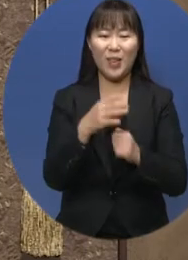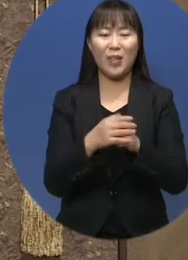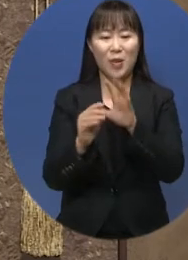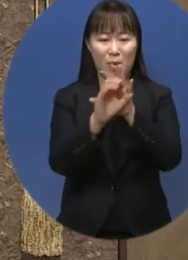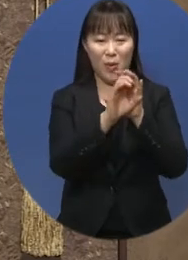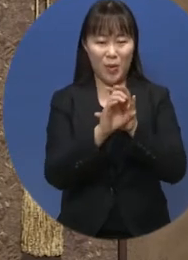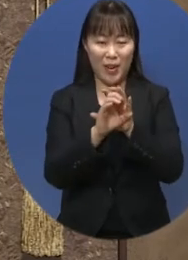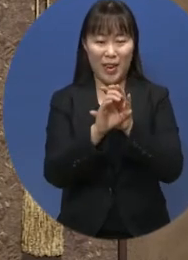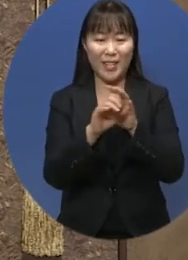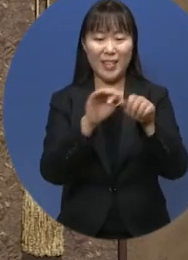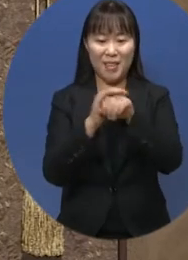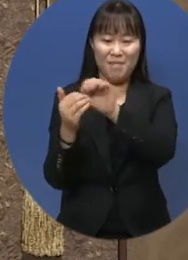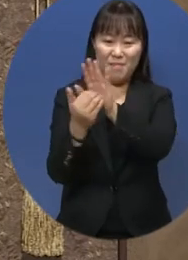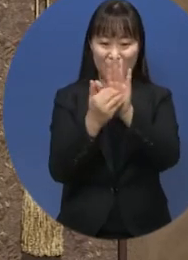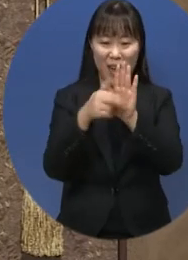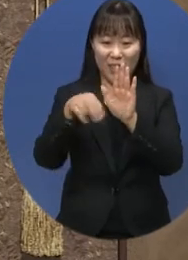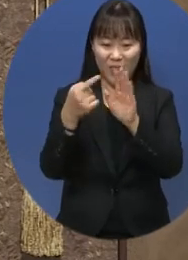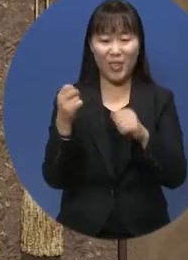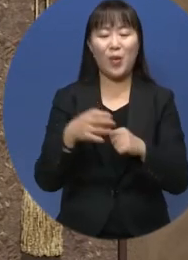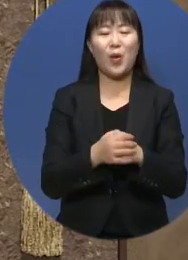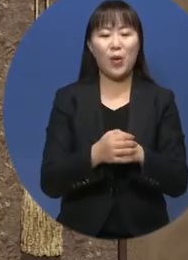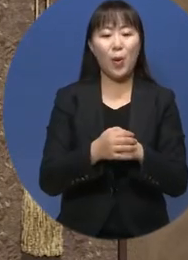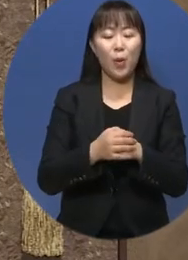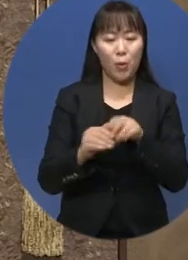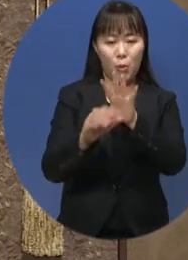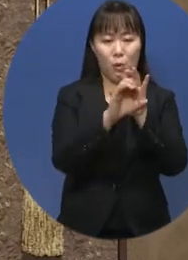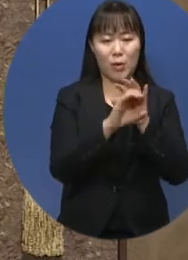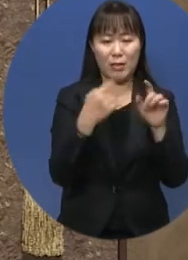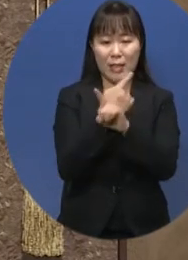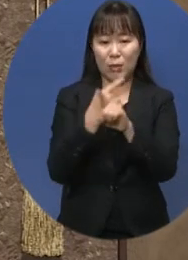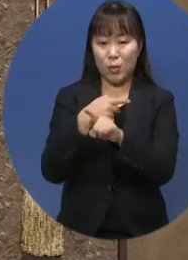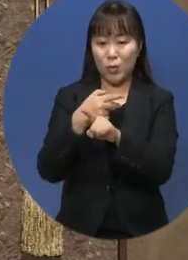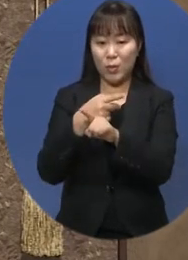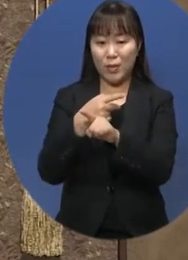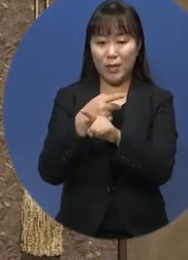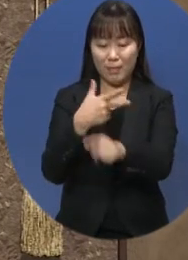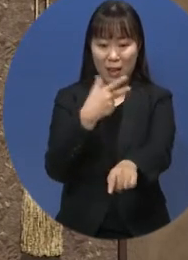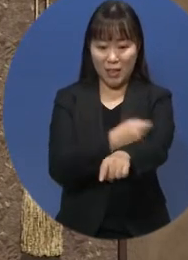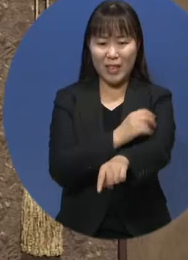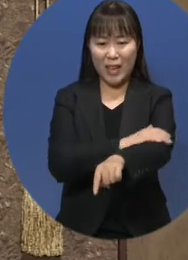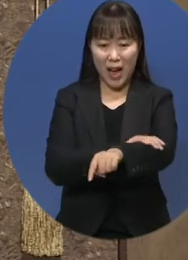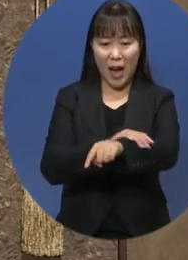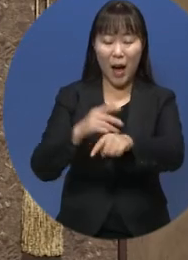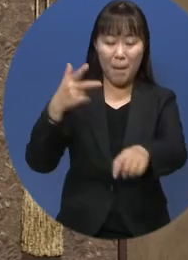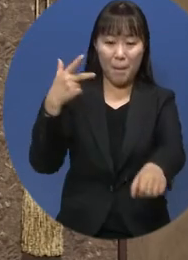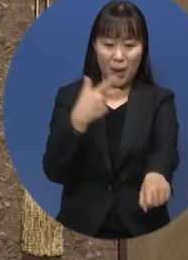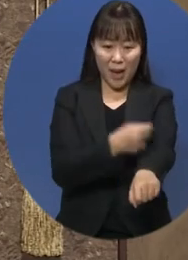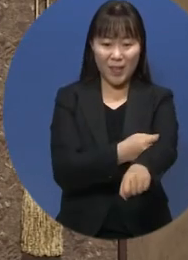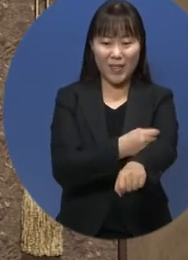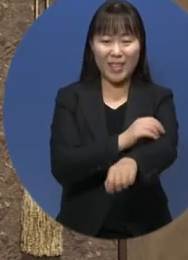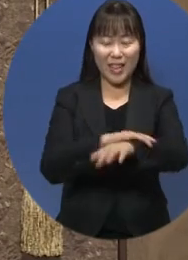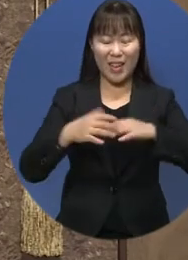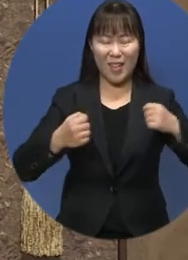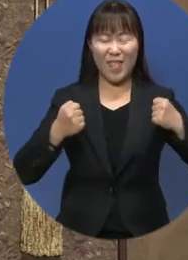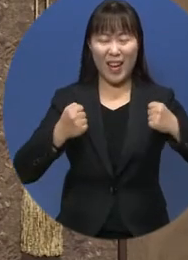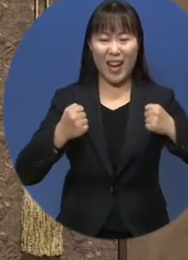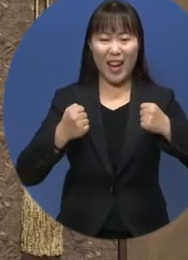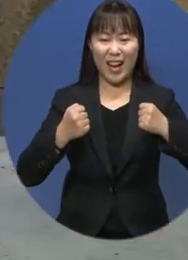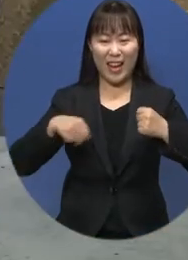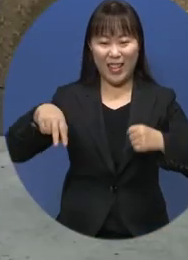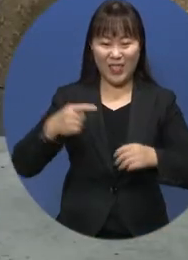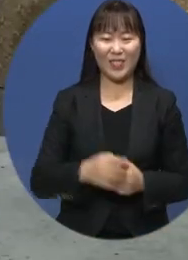잘 막 쏙 그리고 코로나 하고 치료제도 나와서 잘 맞고 건강 하소서 이렇게 해서 올리겠습니다